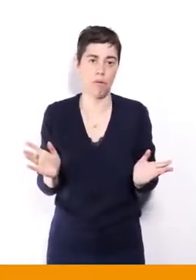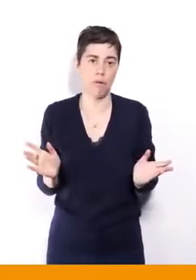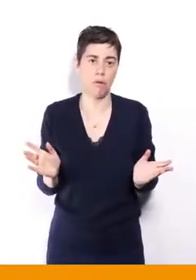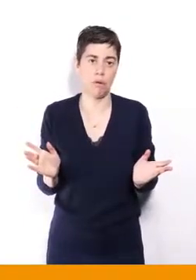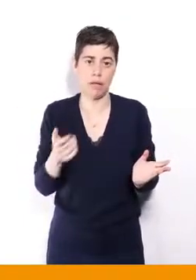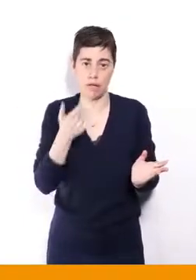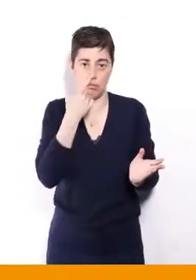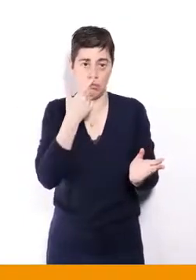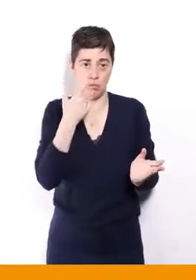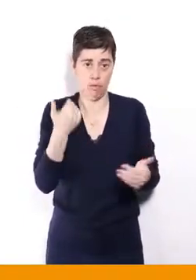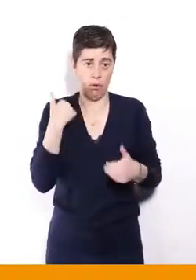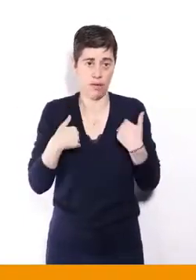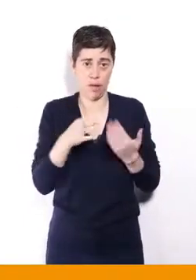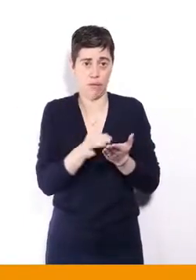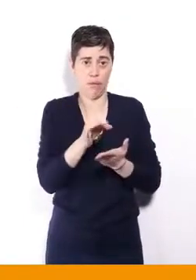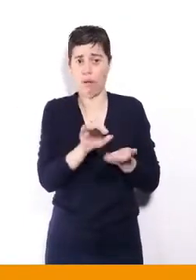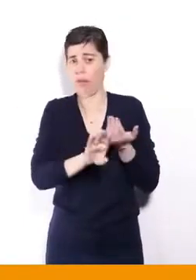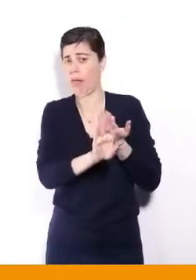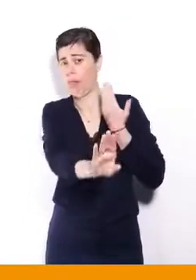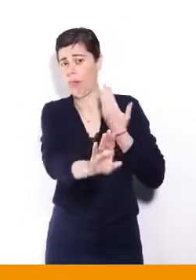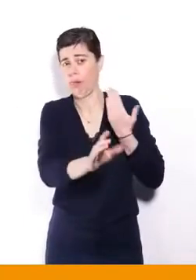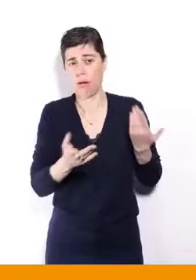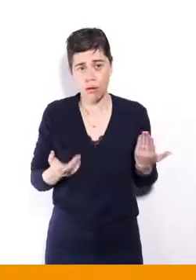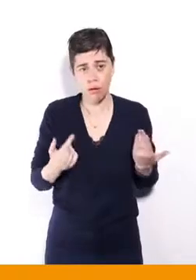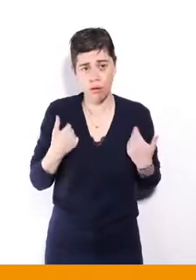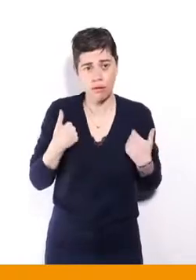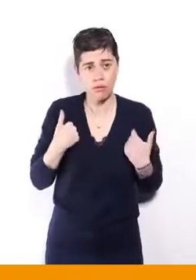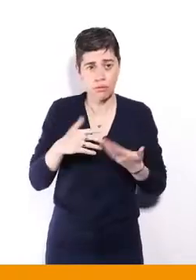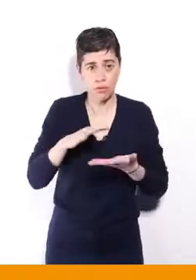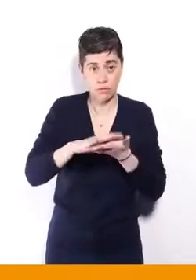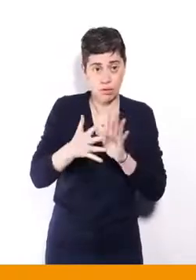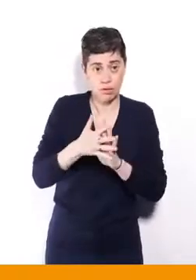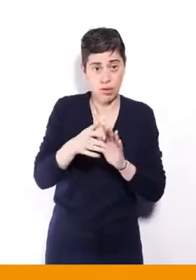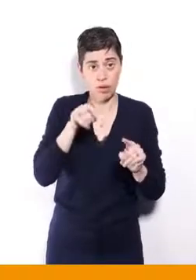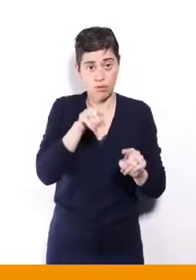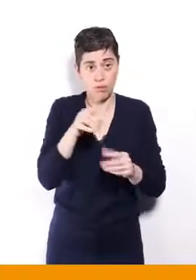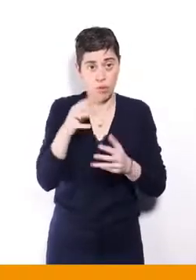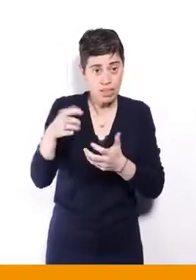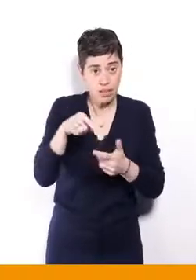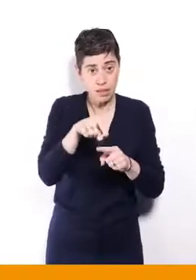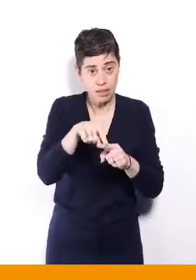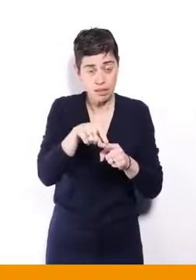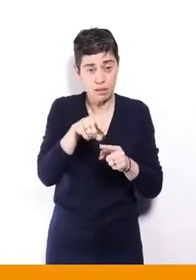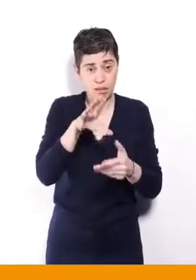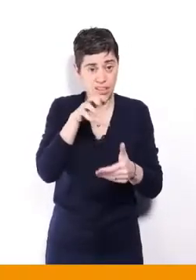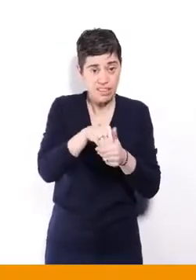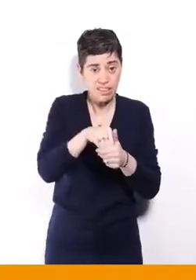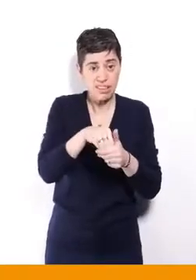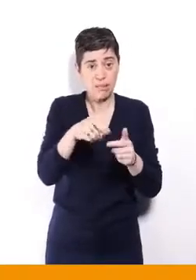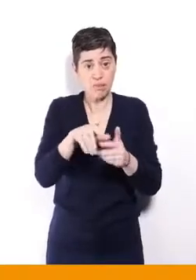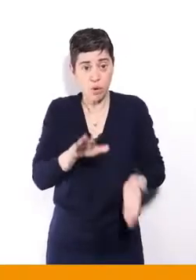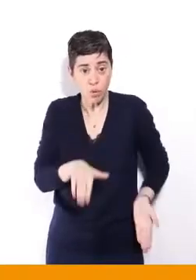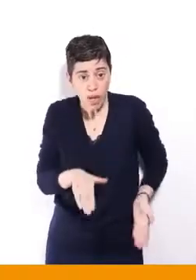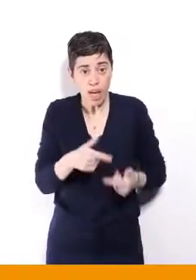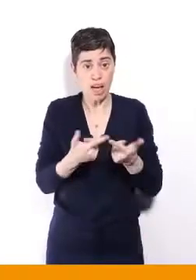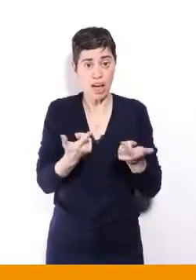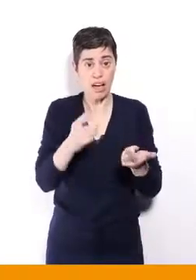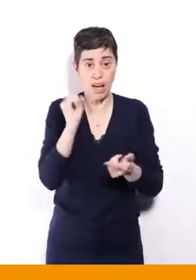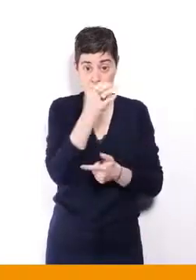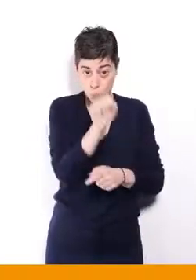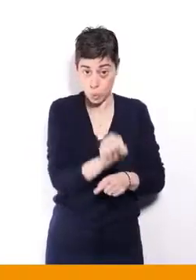distance. La Page, nous sommes aux Antilles, nous sommes en Guyane, c'est-à-dire en Amérique du